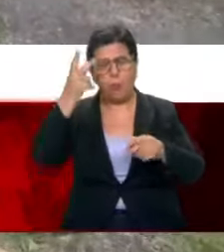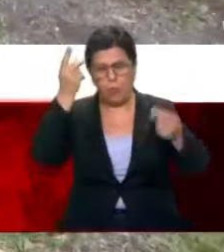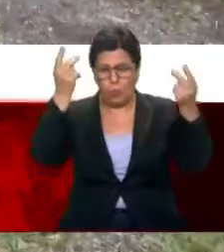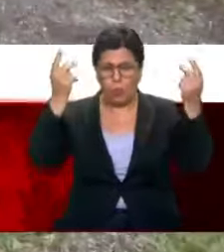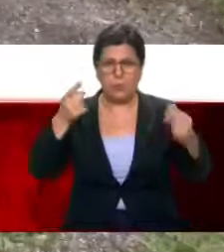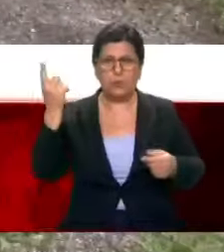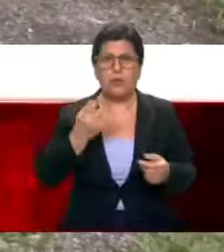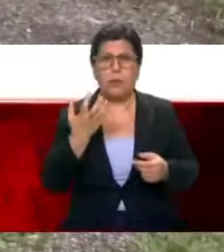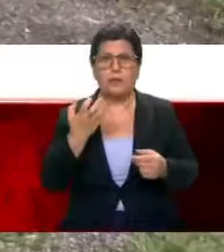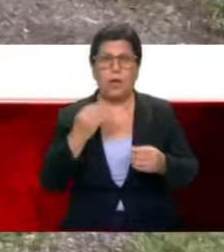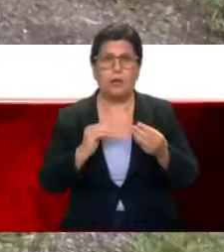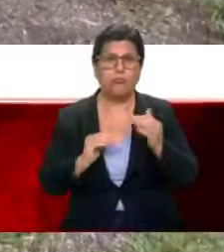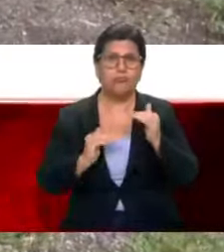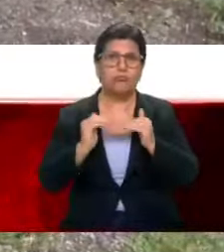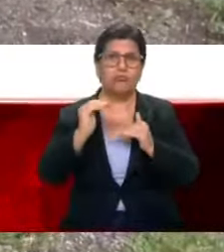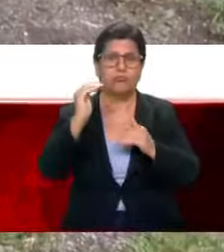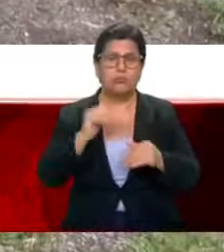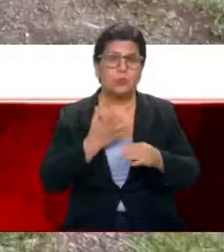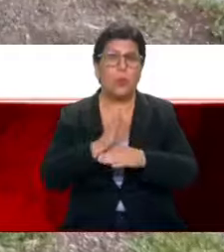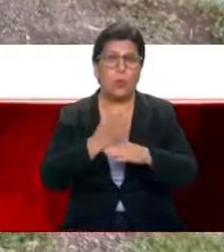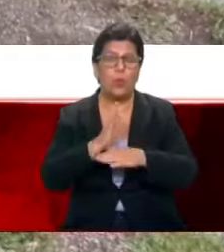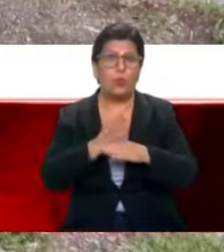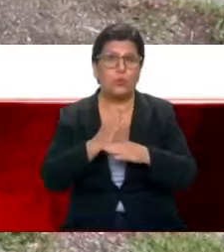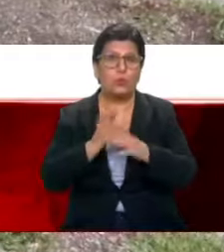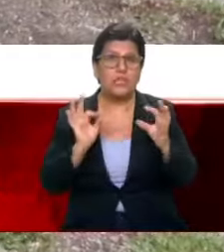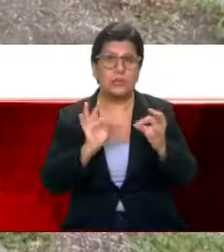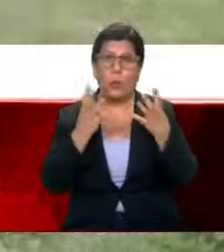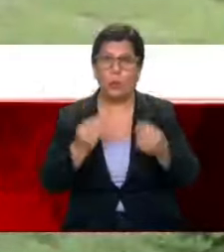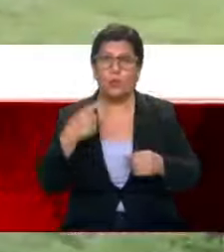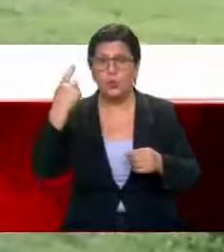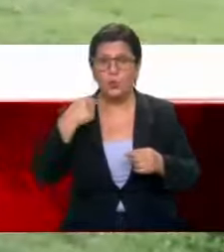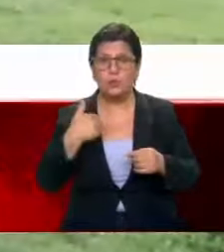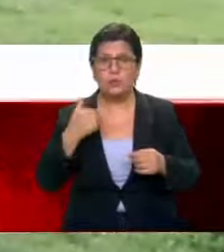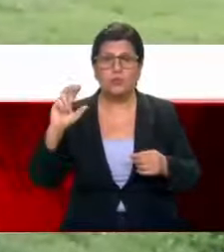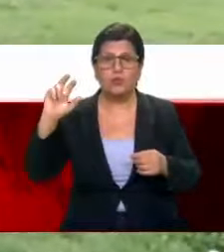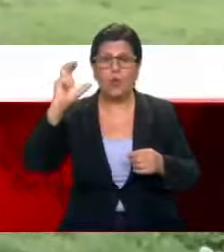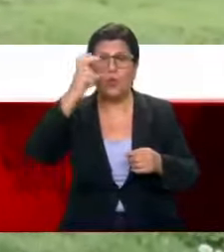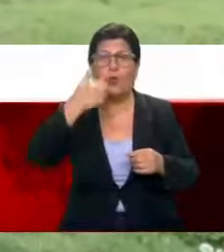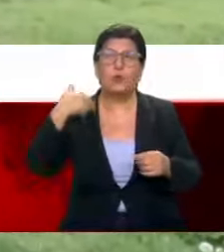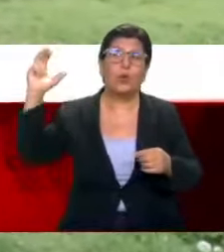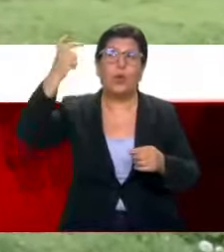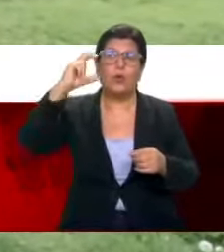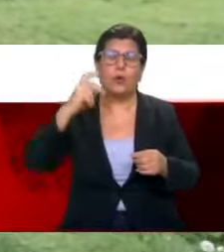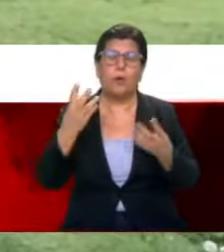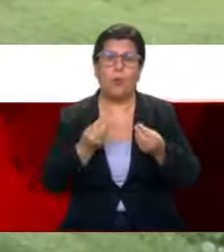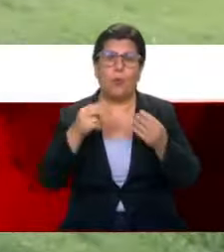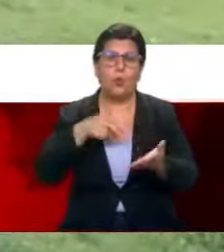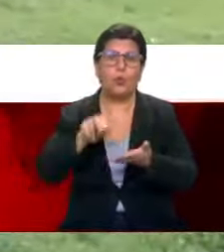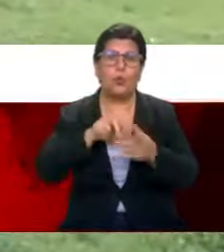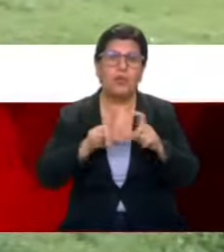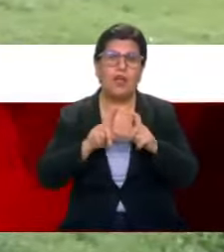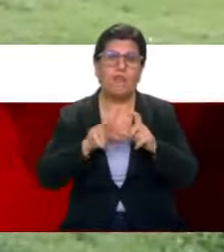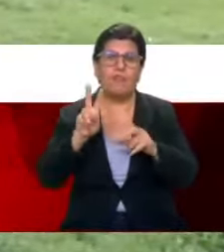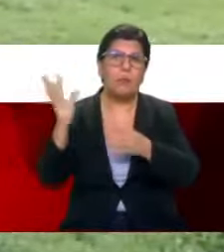artıyor. Çok mantıklı. Tabii ki de ilişkisi olduğunu düşünüyorum. Güneş havada bol bol yürüyerek D vitamini almaya çalışıyor.